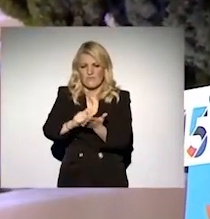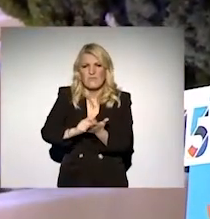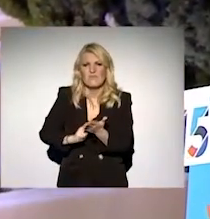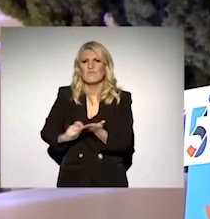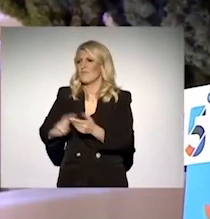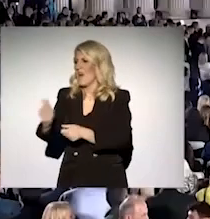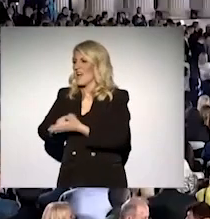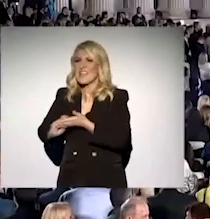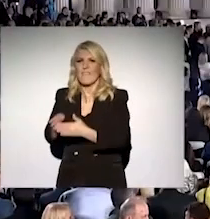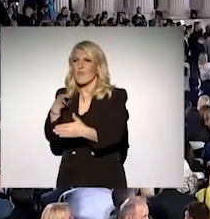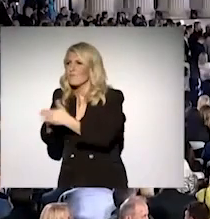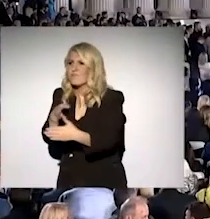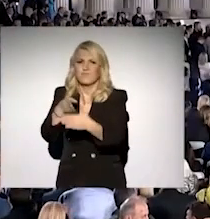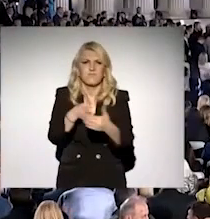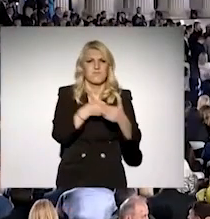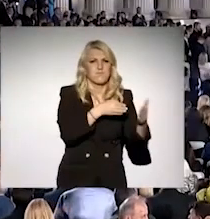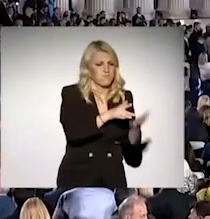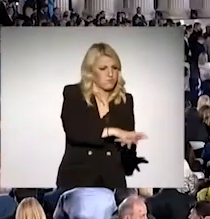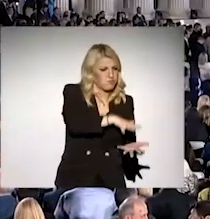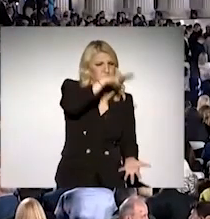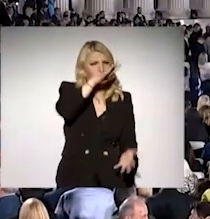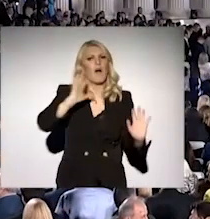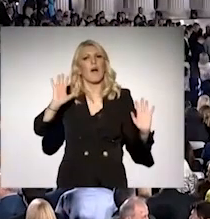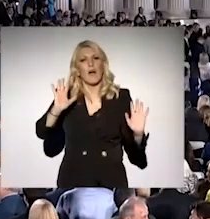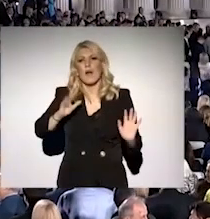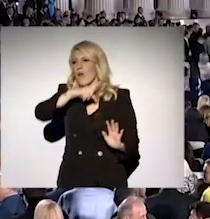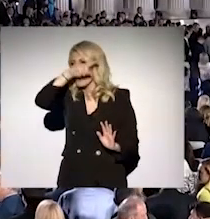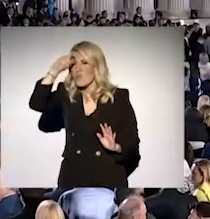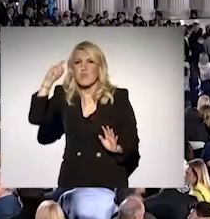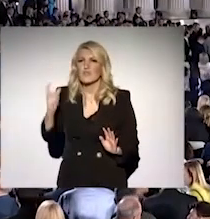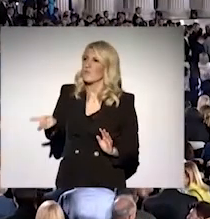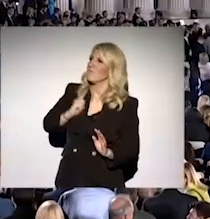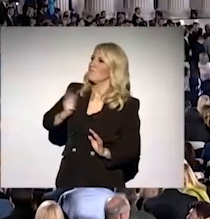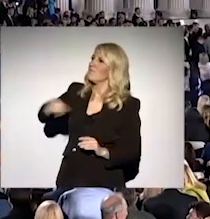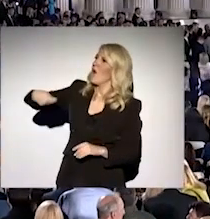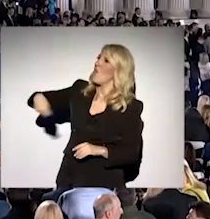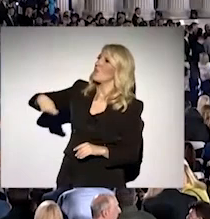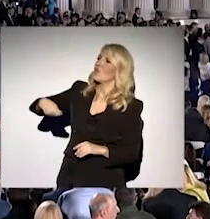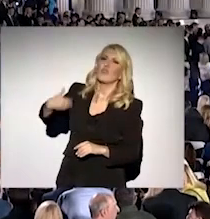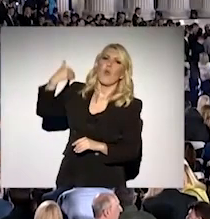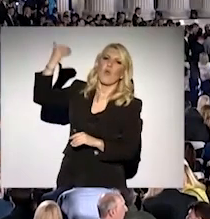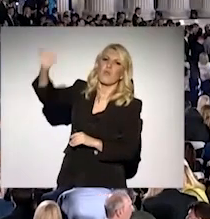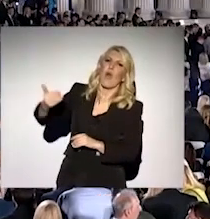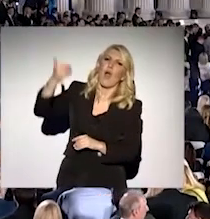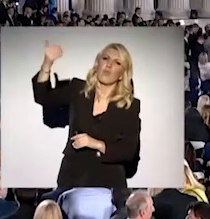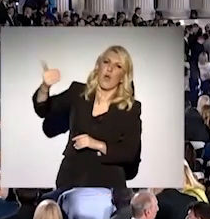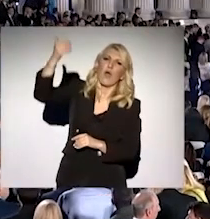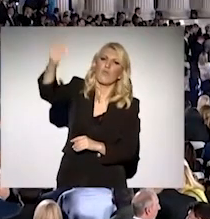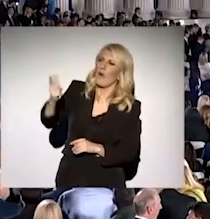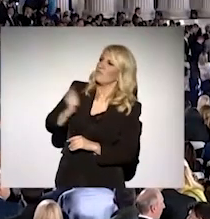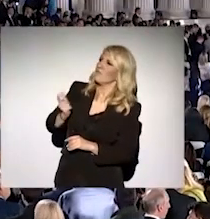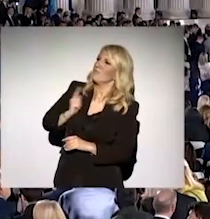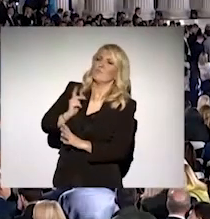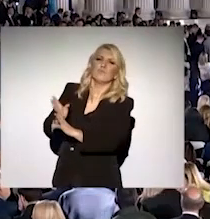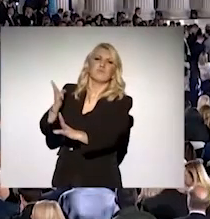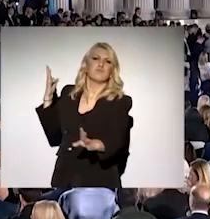3 κατηγορίες που δήθεν συνδέονται με αυτά τα σημεία. Μετά από λίγο κατέβασαν αυτό το κείμενο. Δεν μπορούσε κανείς να τρέξει